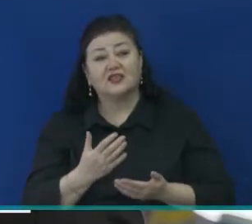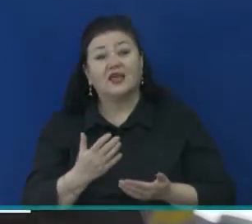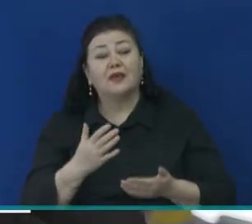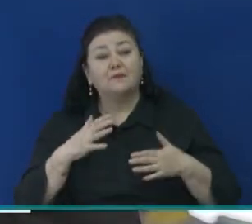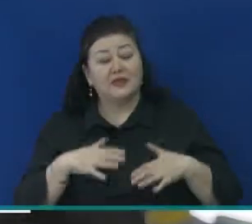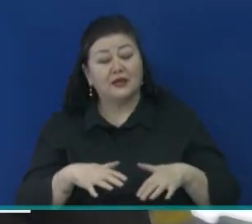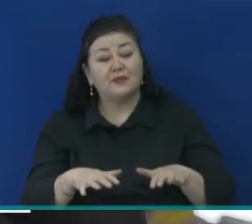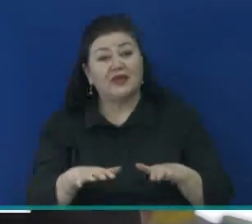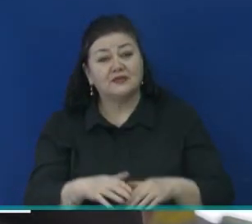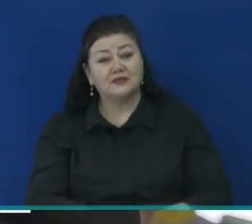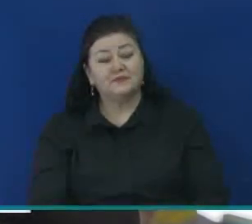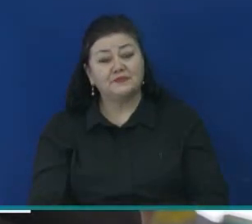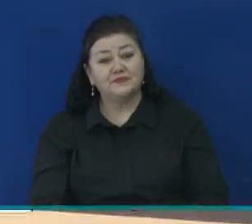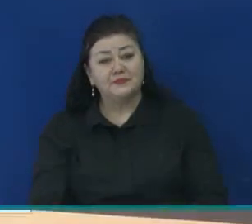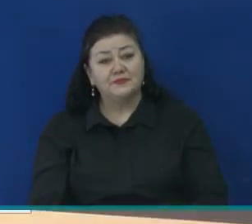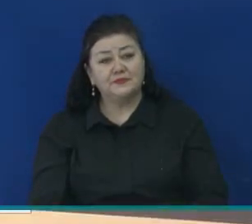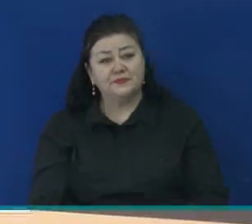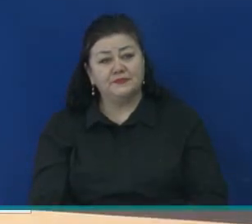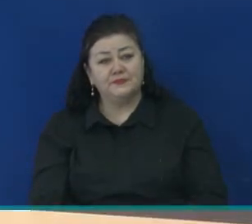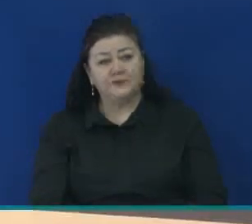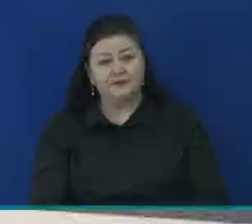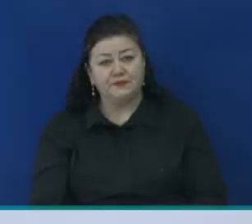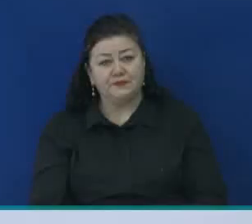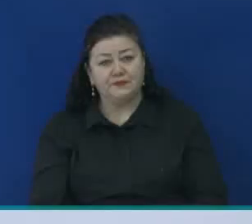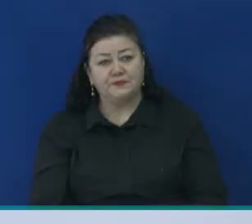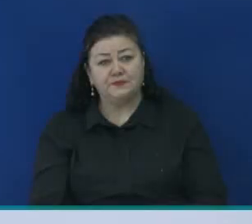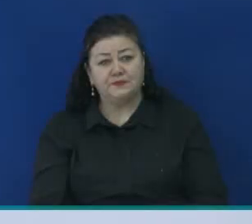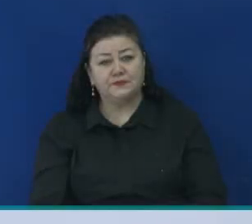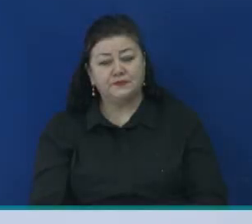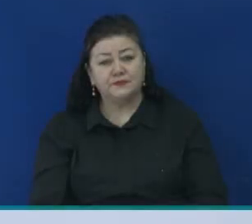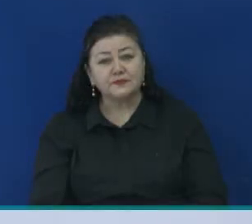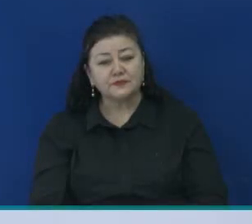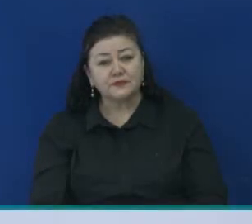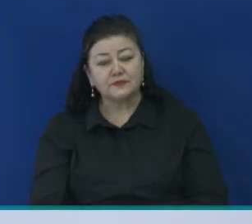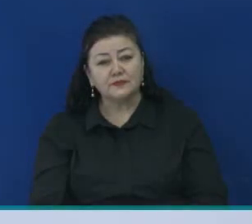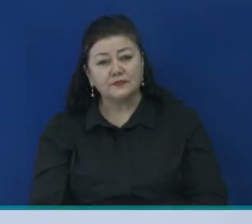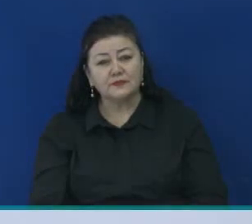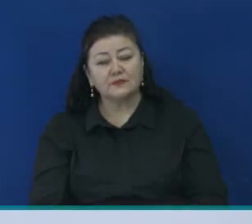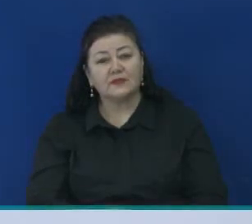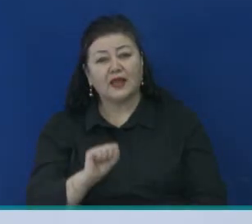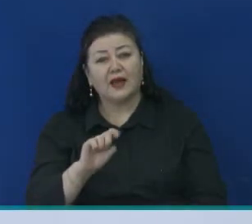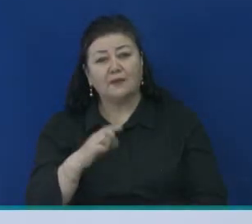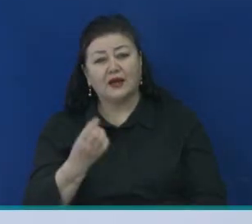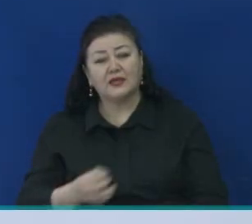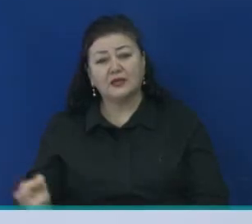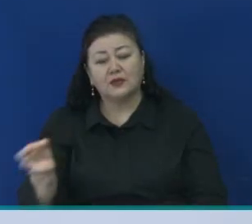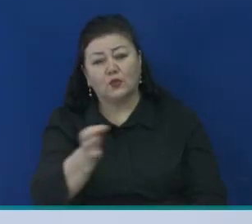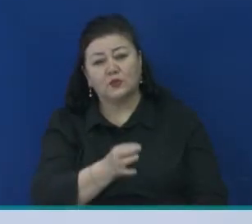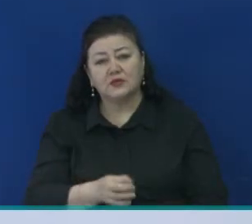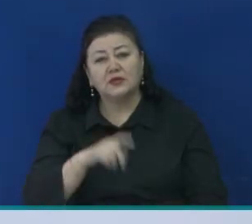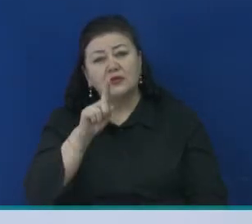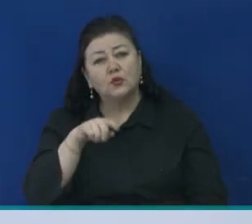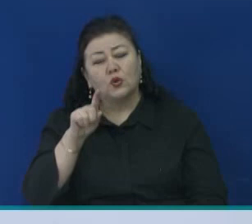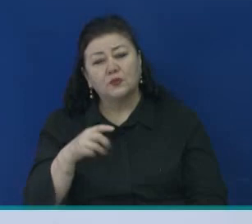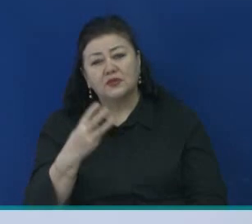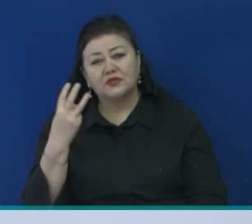Алиханова, Ерасыл Дүйсенбеков, Айдос Айтқалиев, Семей телеарнасы. Абай облысы Семей қаласының нөмірі